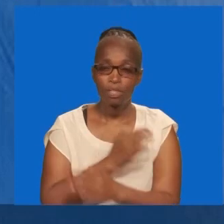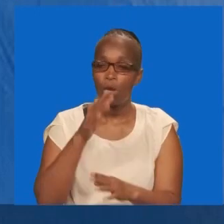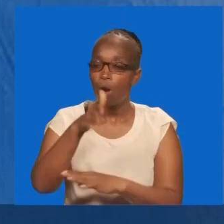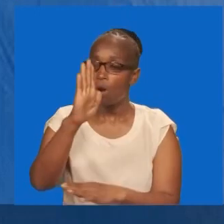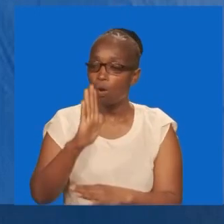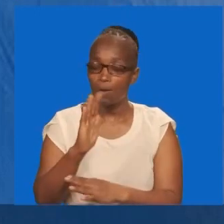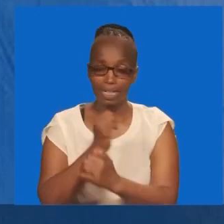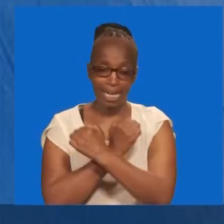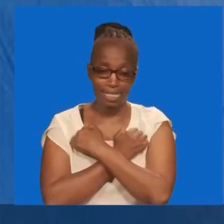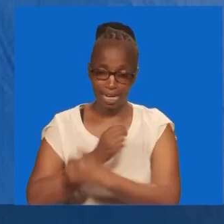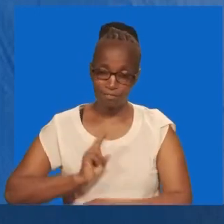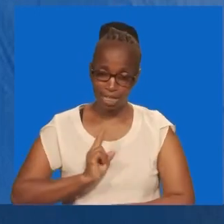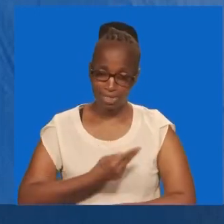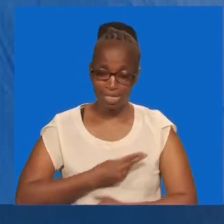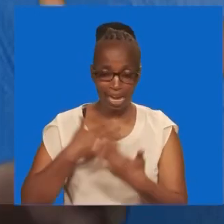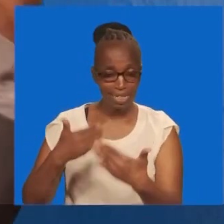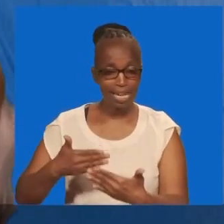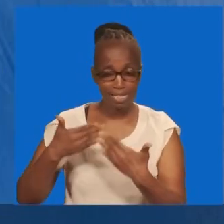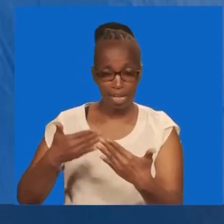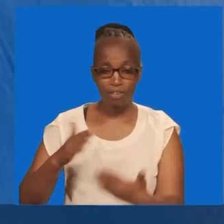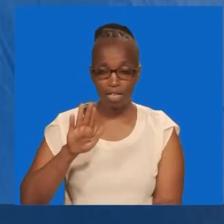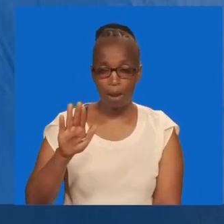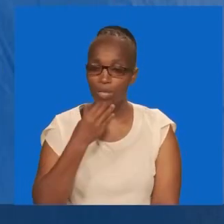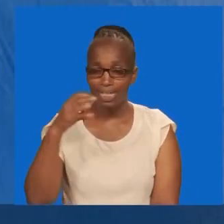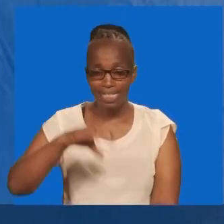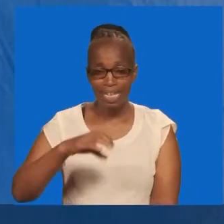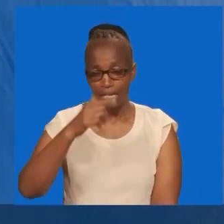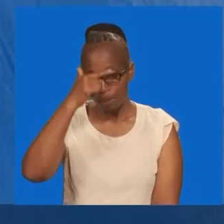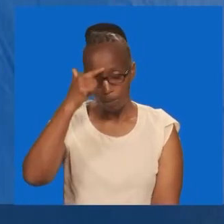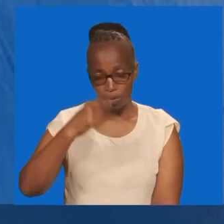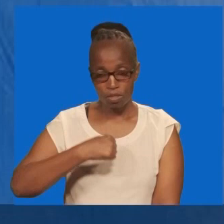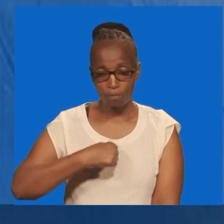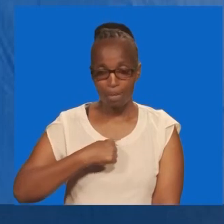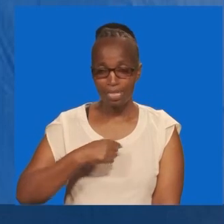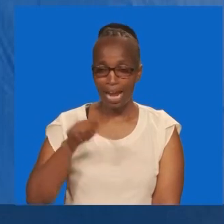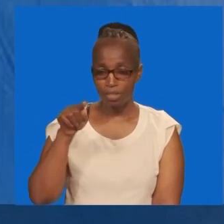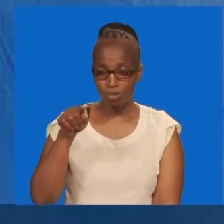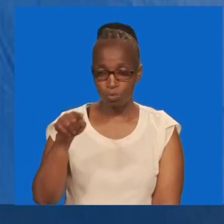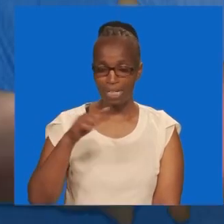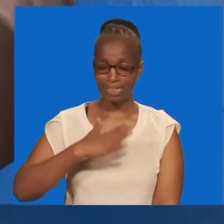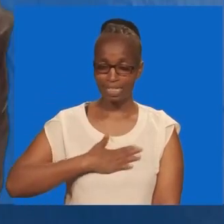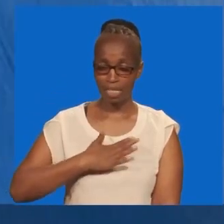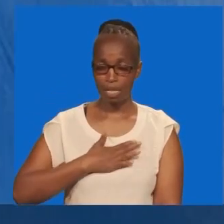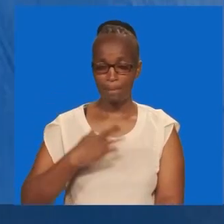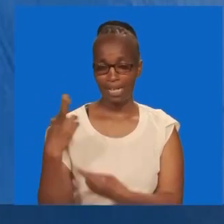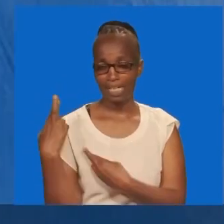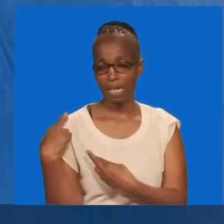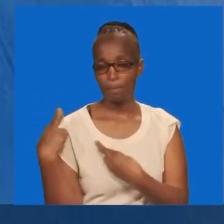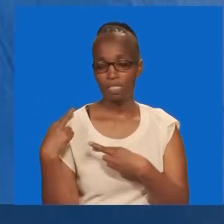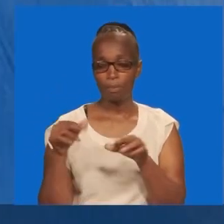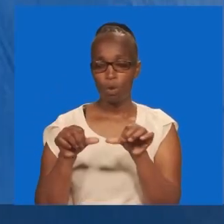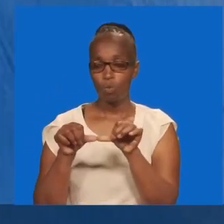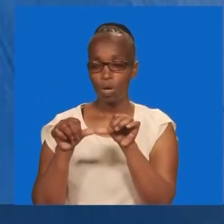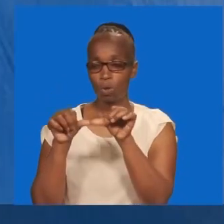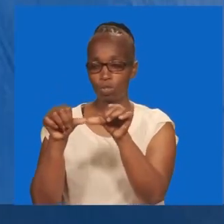Tuseme ya kwamba alitupenda huyu Mungu akamtoa mwana wake kwa ajili yangu na kwa ajili yako. It is my